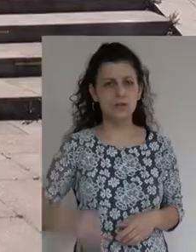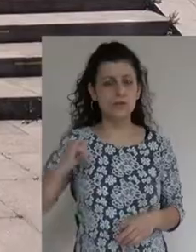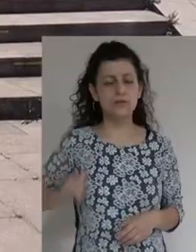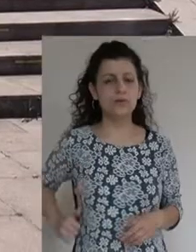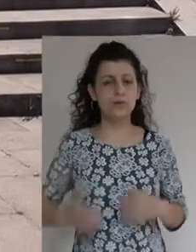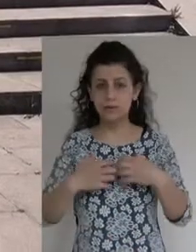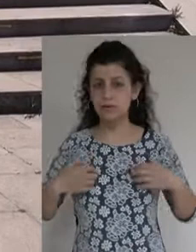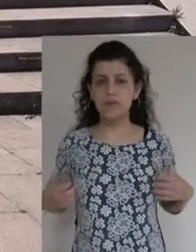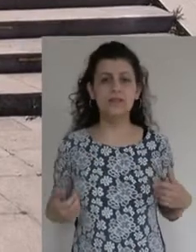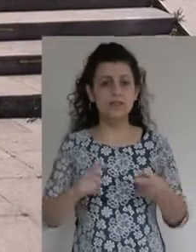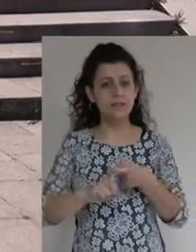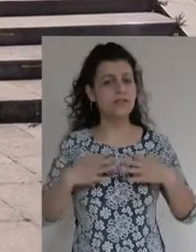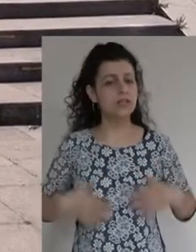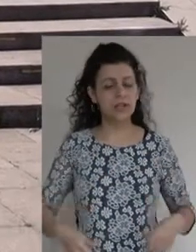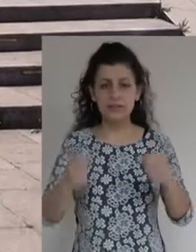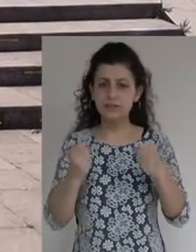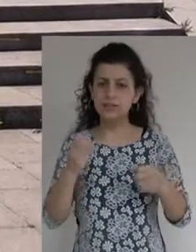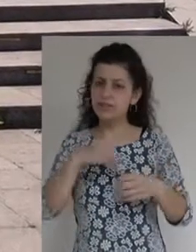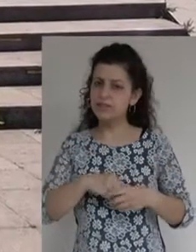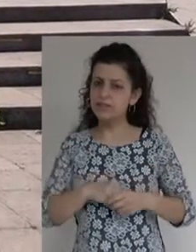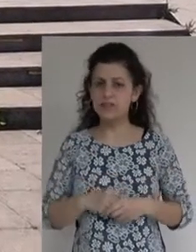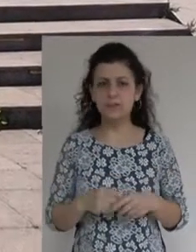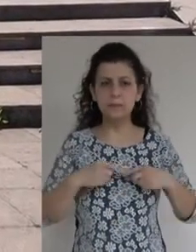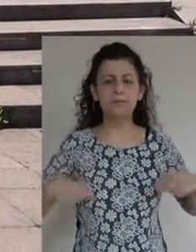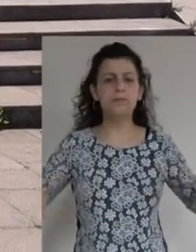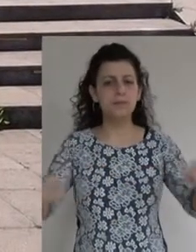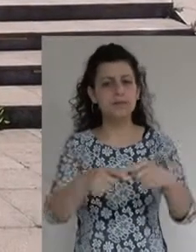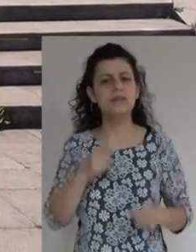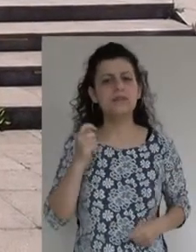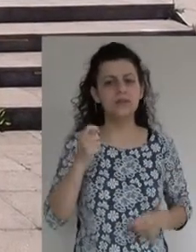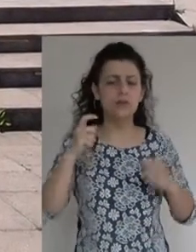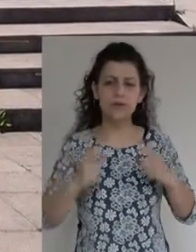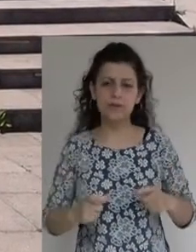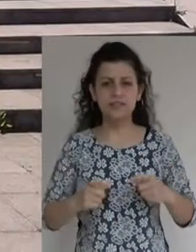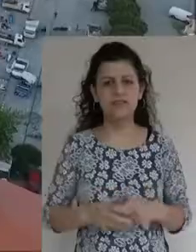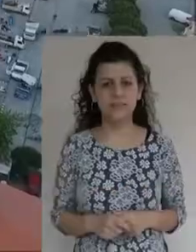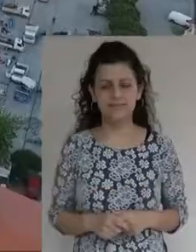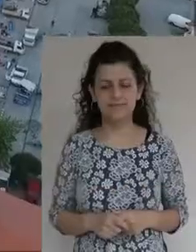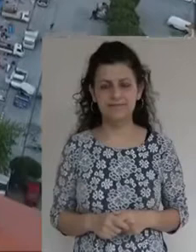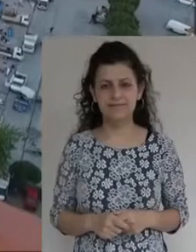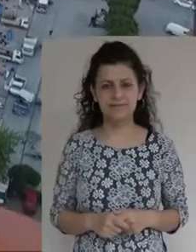Huzurunuz, güvenliğiniz ve sağlığınız için bizler görev başındayız.